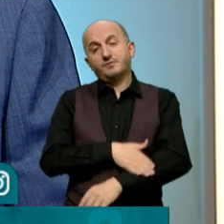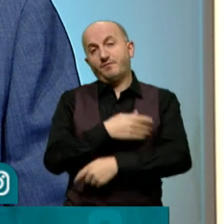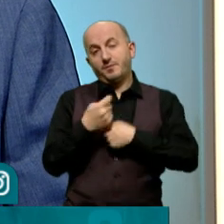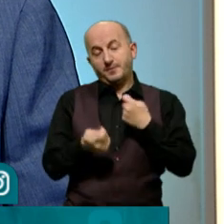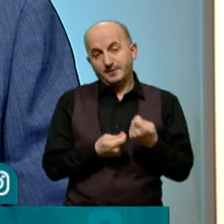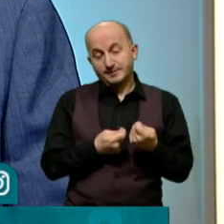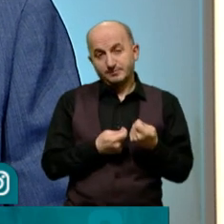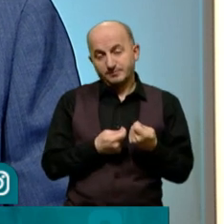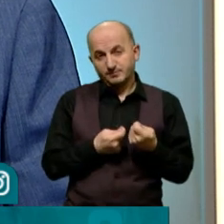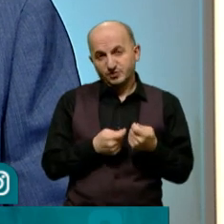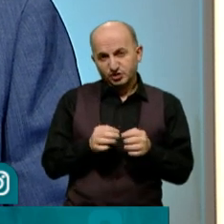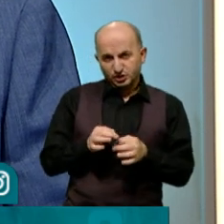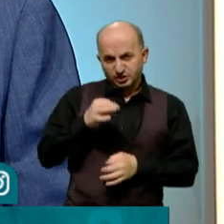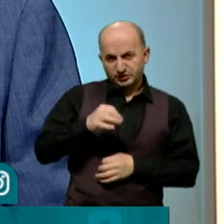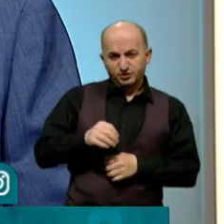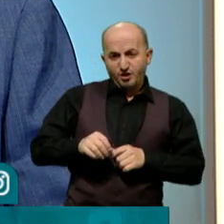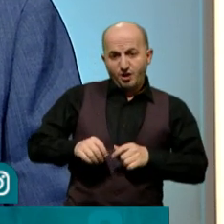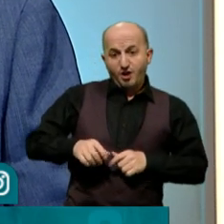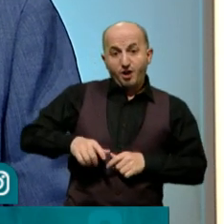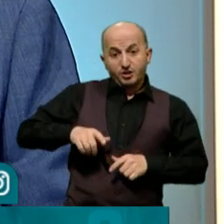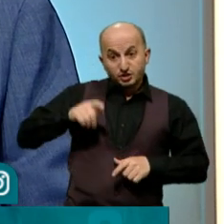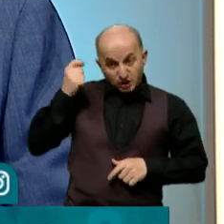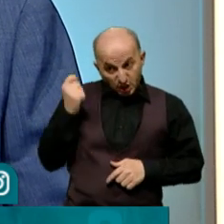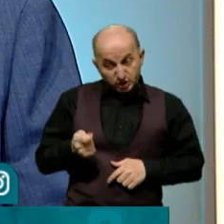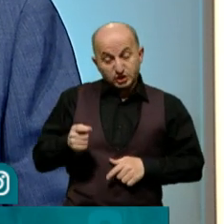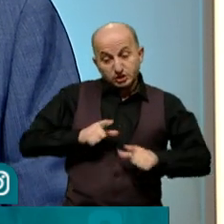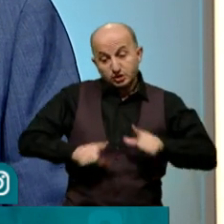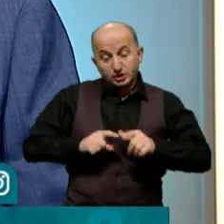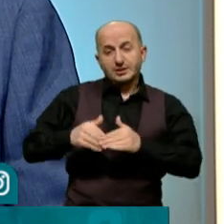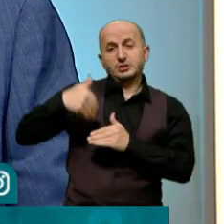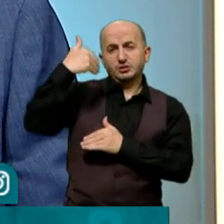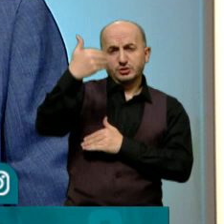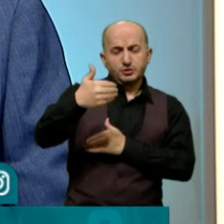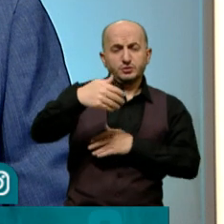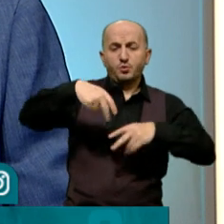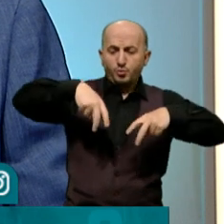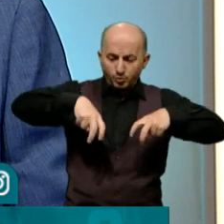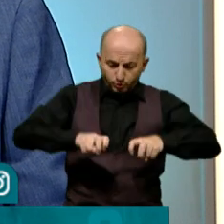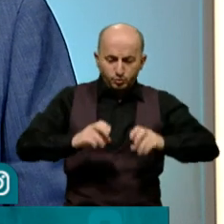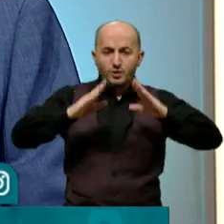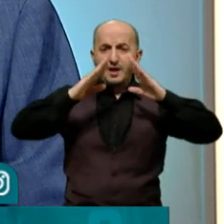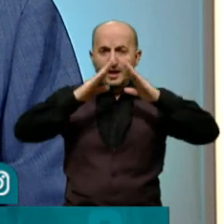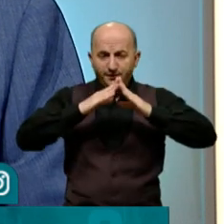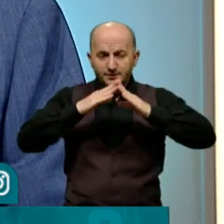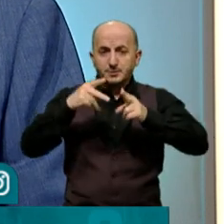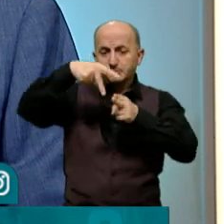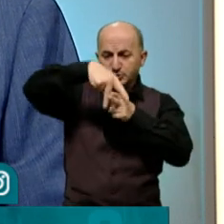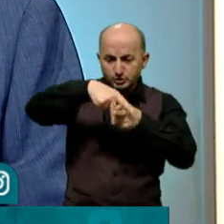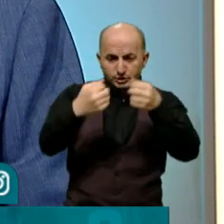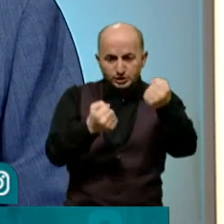edelim, kişinin asli ihtiyaçlarının dışında nedir asli ihtiyaç? Oturduğu evdir, bindiği